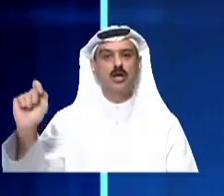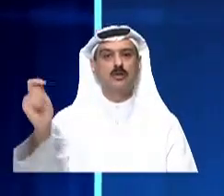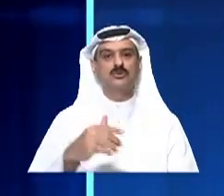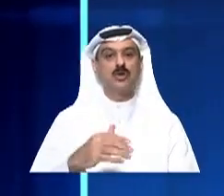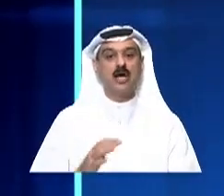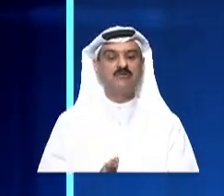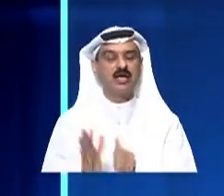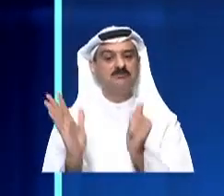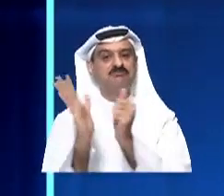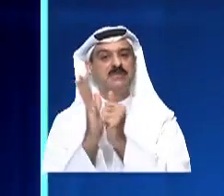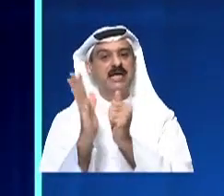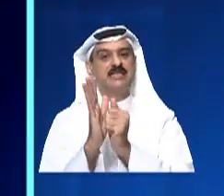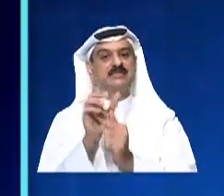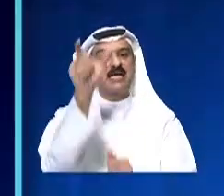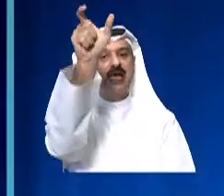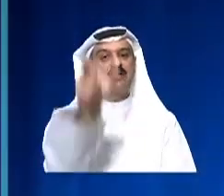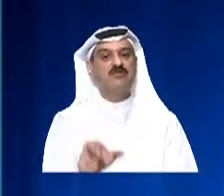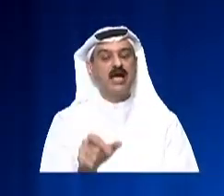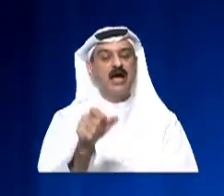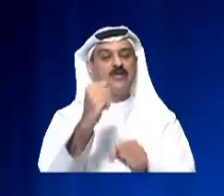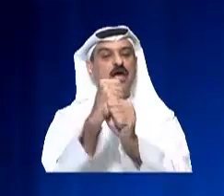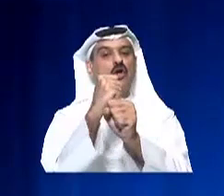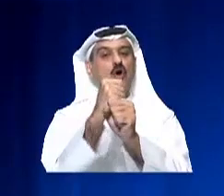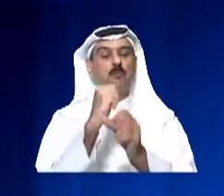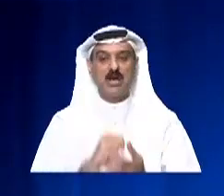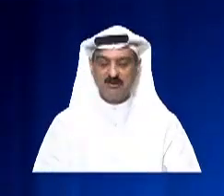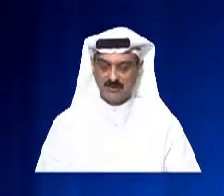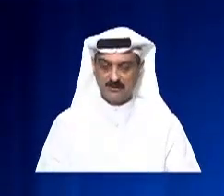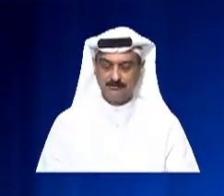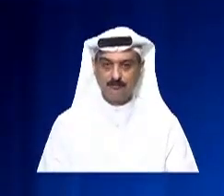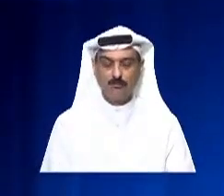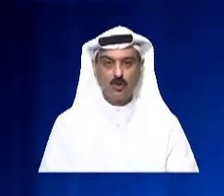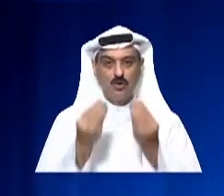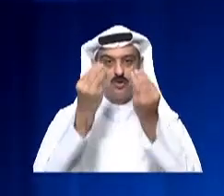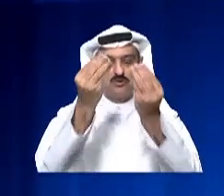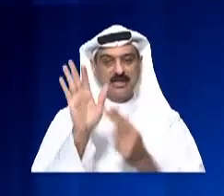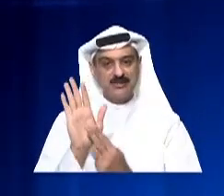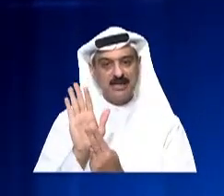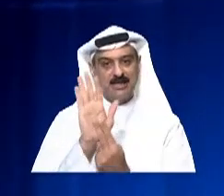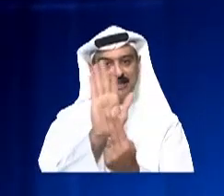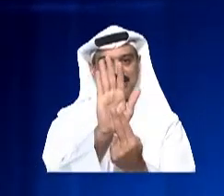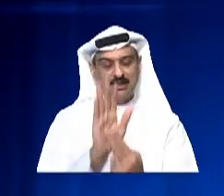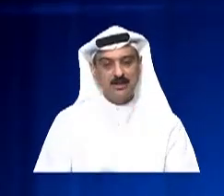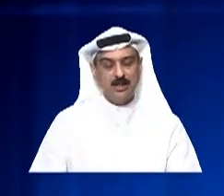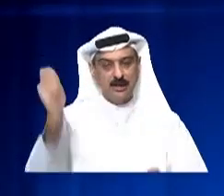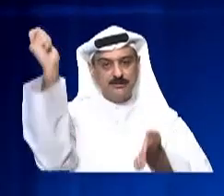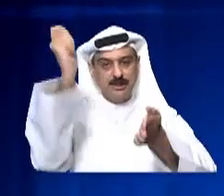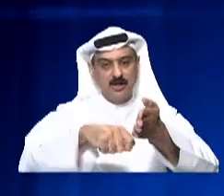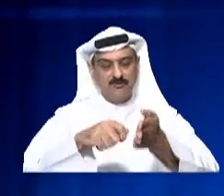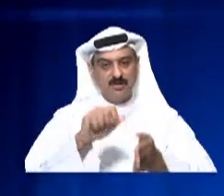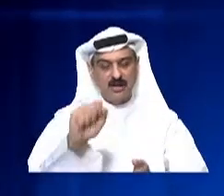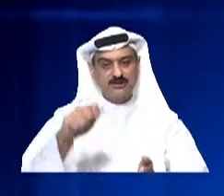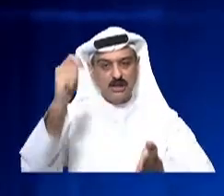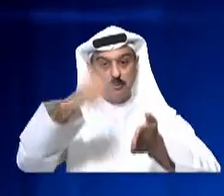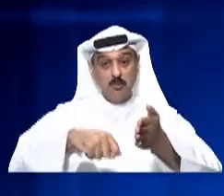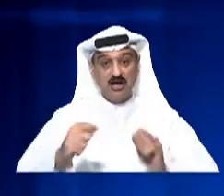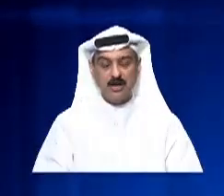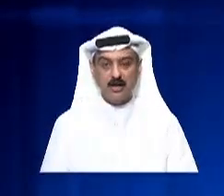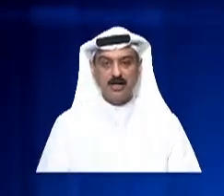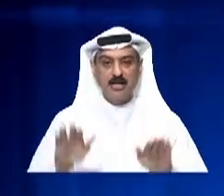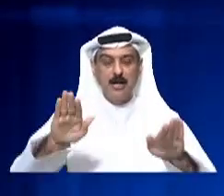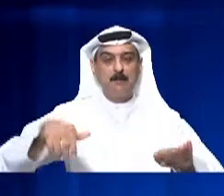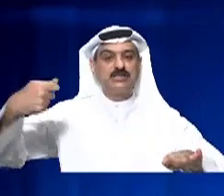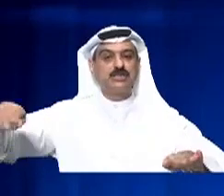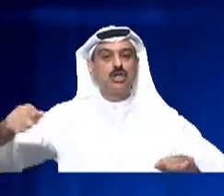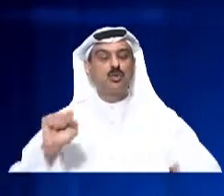العمالة وتقديمها بشكل متكامل إلى وزارة المالية لاتخاذ ما يلزم بشأنها وفق قرارات مجلس الوزراء